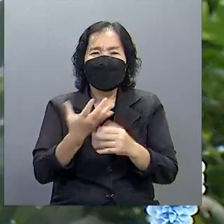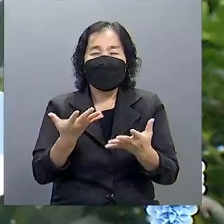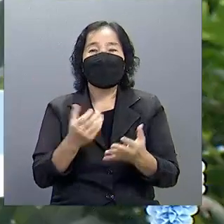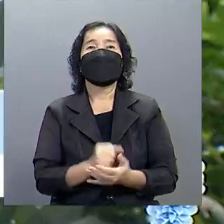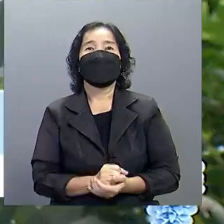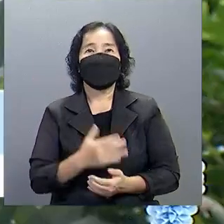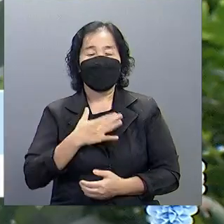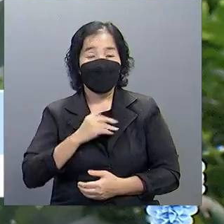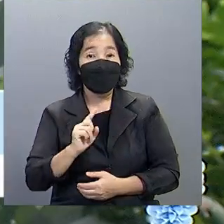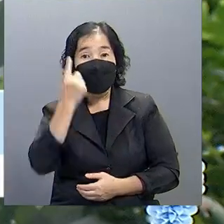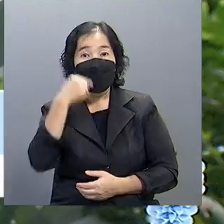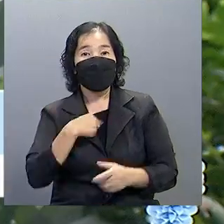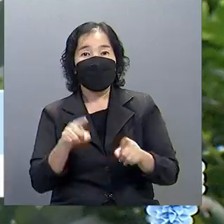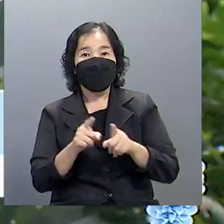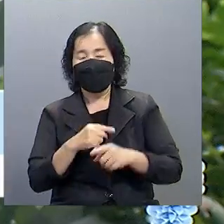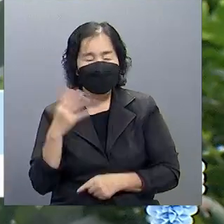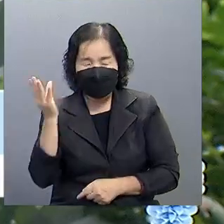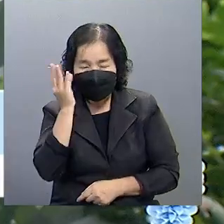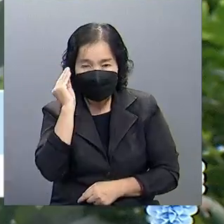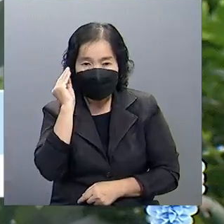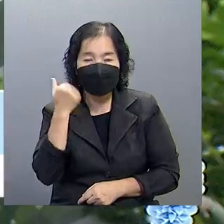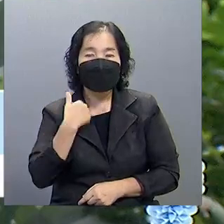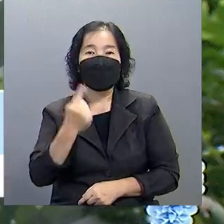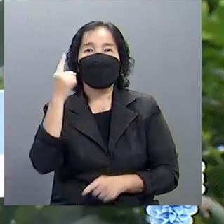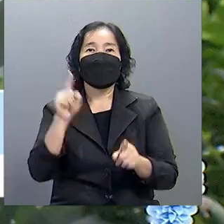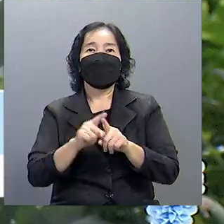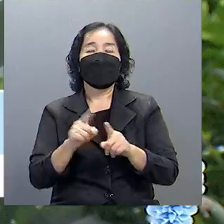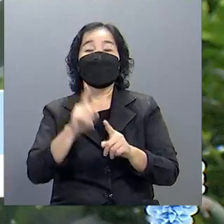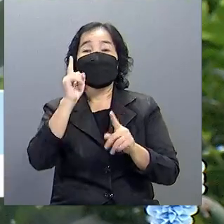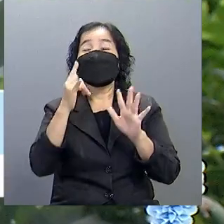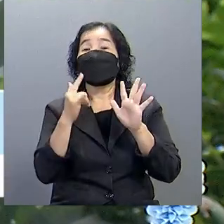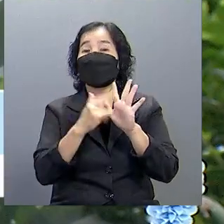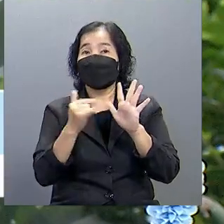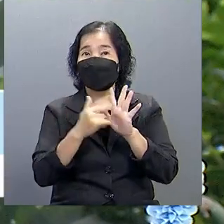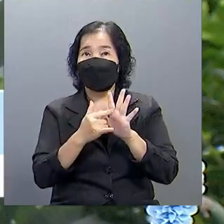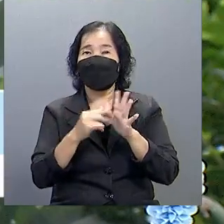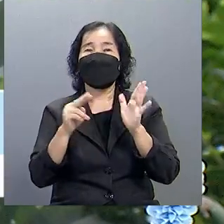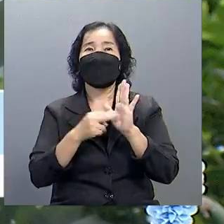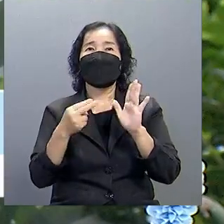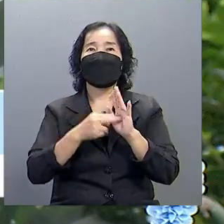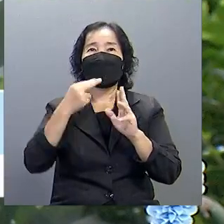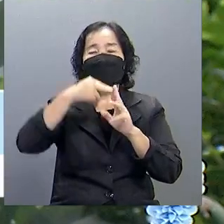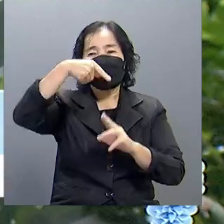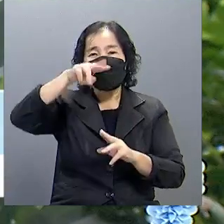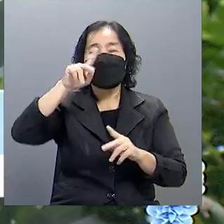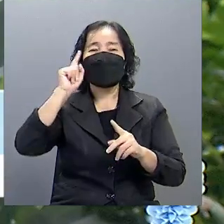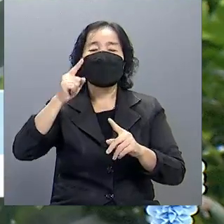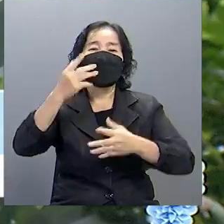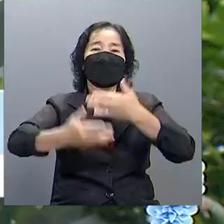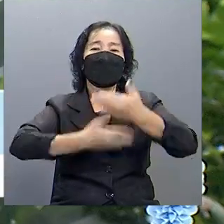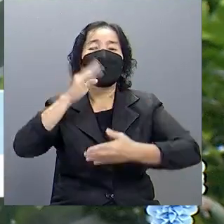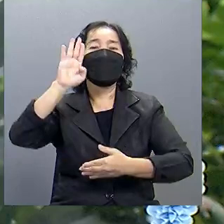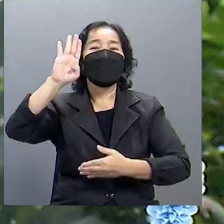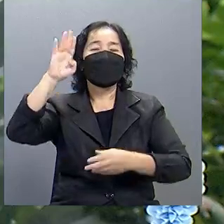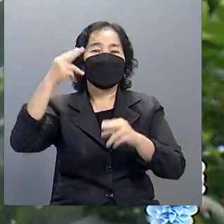แรกที่ผมได้ยินว่ามีการใช้และเต็มเหมือนกันนะครับยาตัวนี้เนี่ยคำว่าโลหิตนอกเนี่ยเป็นชื่อการค้าชื่อที่บริษัทเอ้า